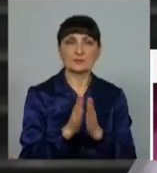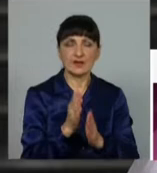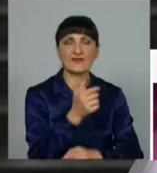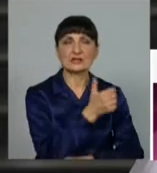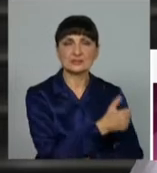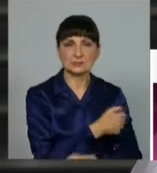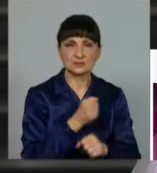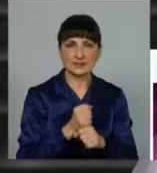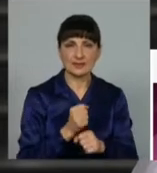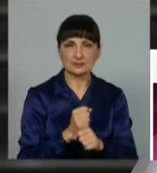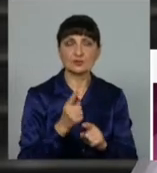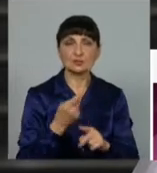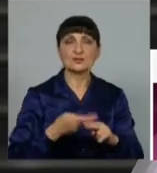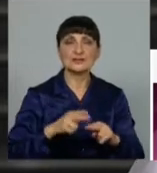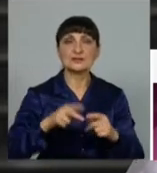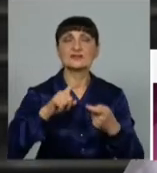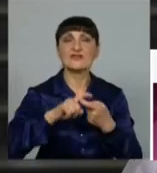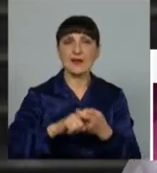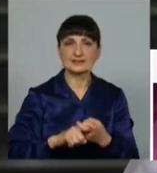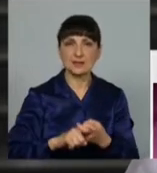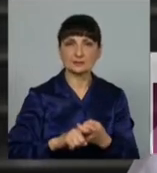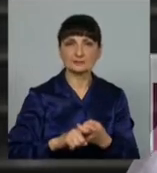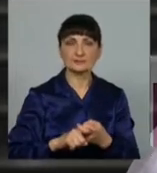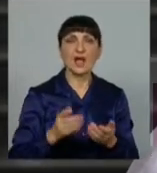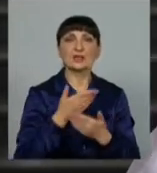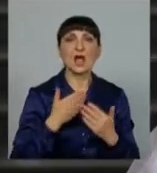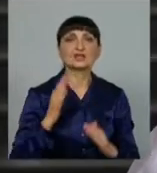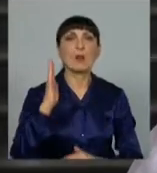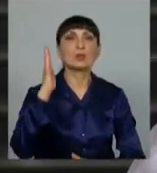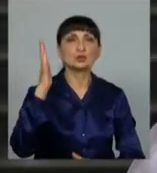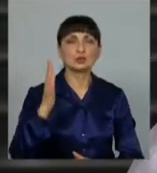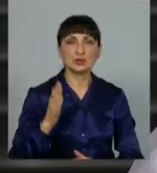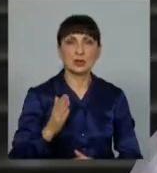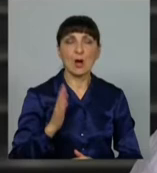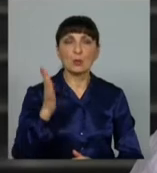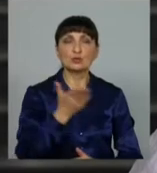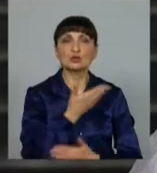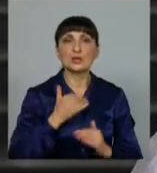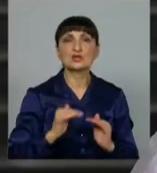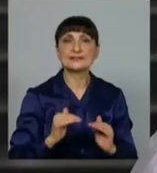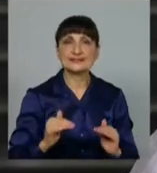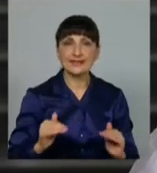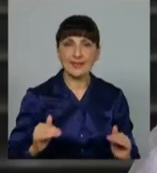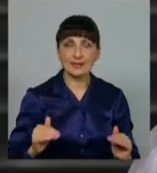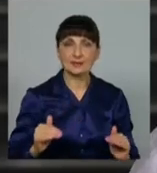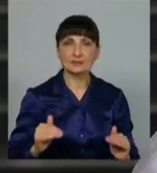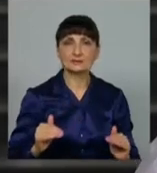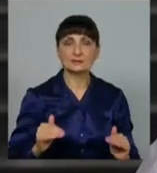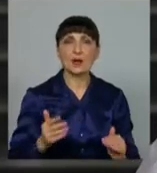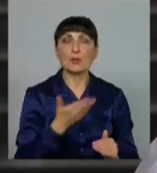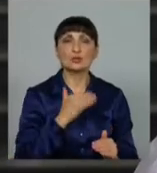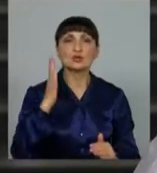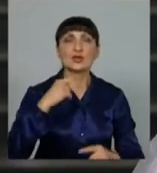вакцинацию, потому что с этим связано наше будущее, будущее наших детей, будущее